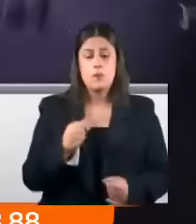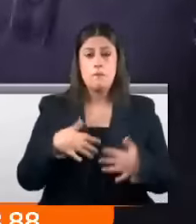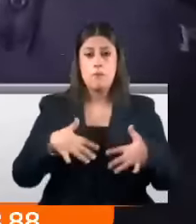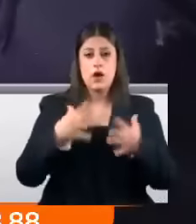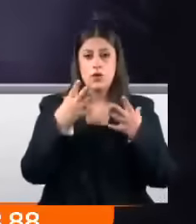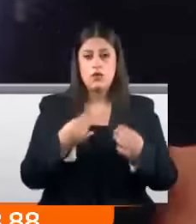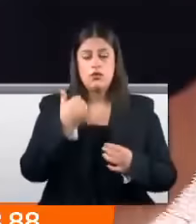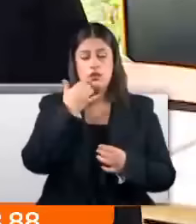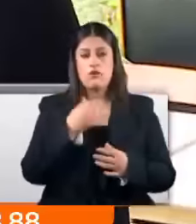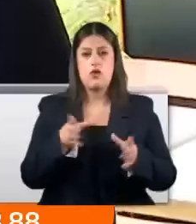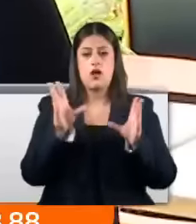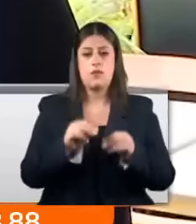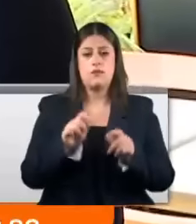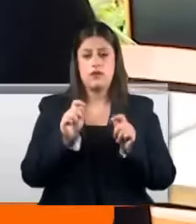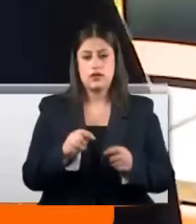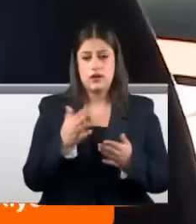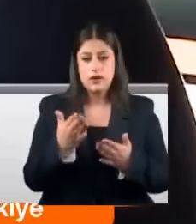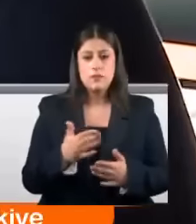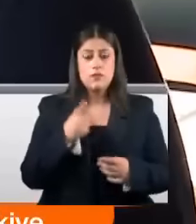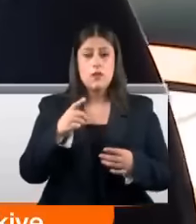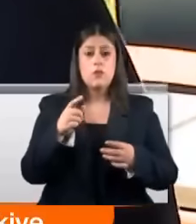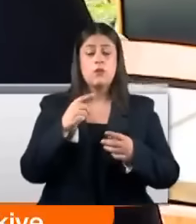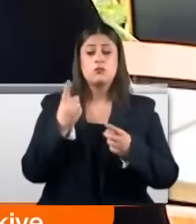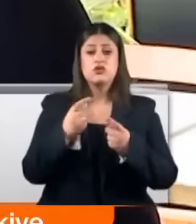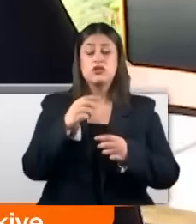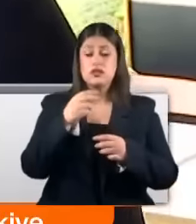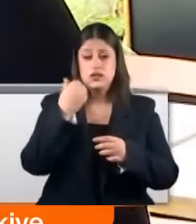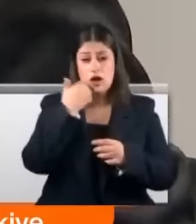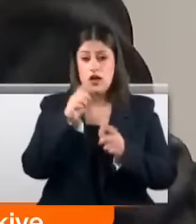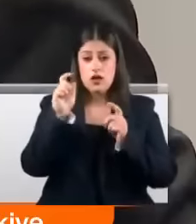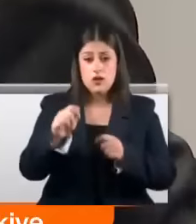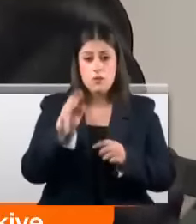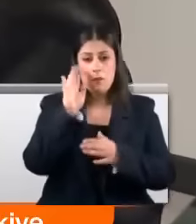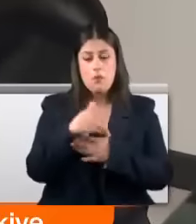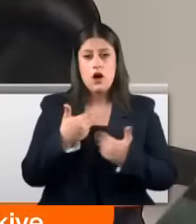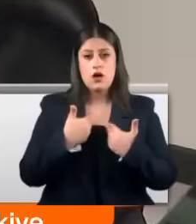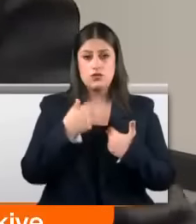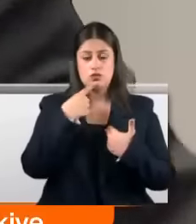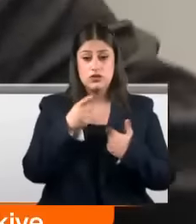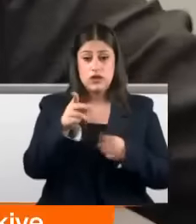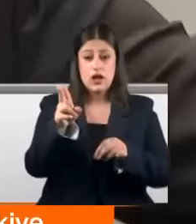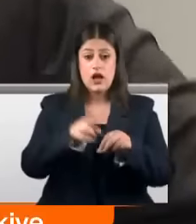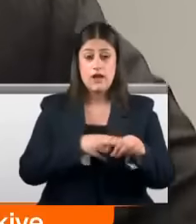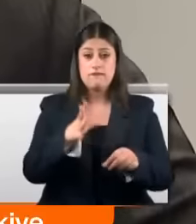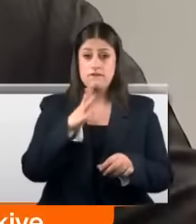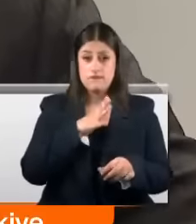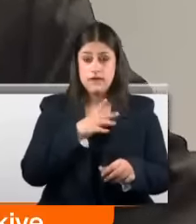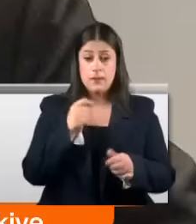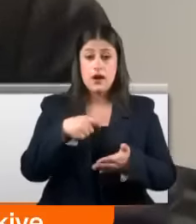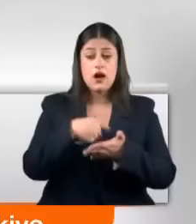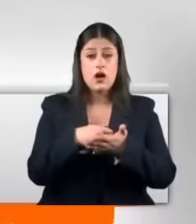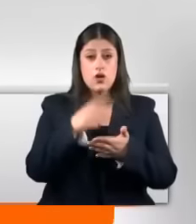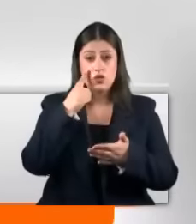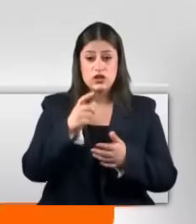yaptılar ve telefonu bir anda kapattılar. Yapamadığınız için beni mağdur ettiniz. Yani sizlik bir durum, benlik de değil. Sizi engelliyorsa, parayı şahsi hesabına